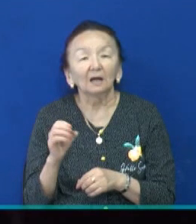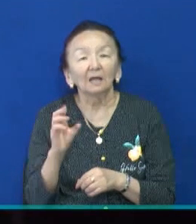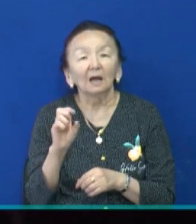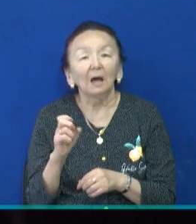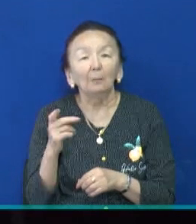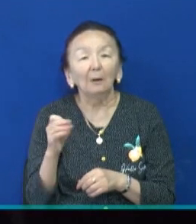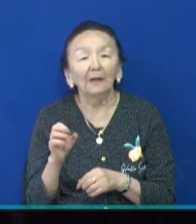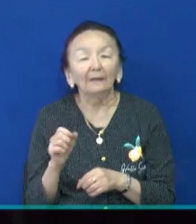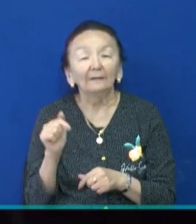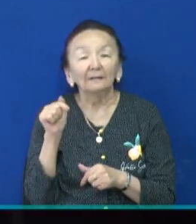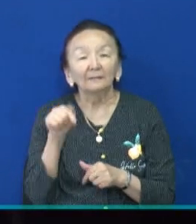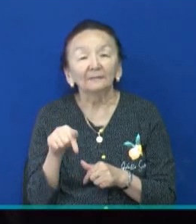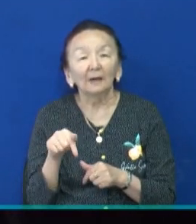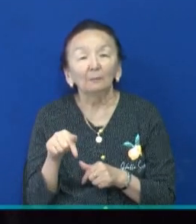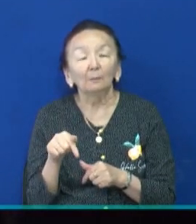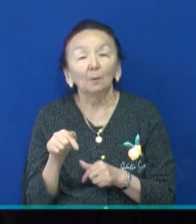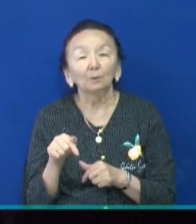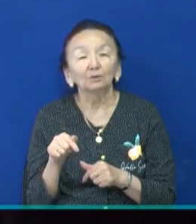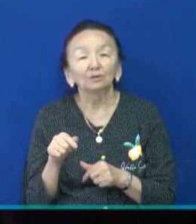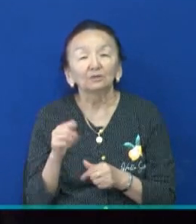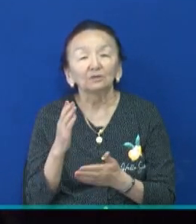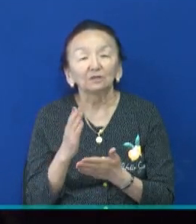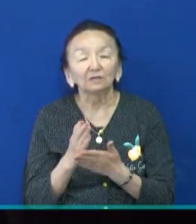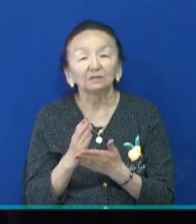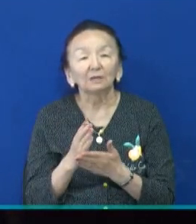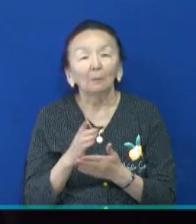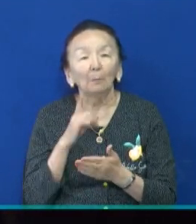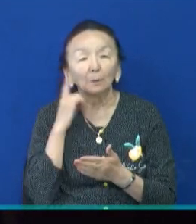осы аудандарда өте күшті футбол құрамдары бар.